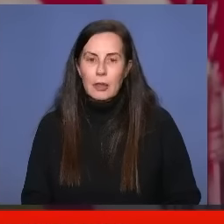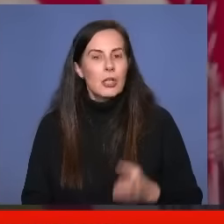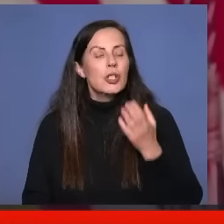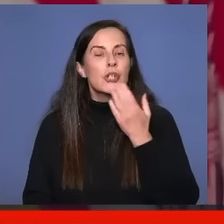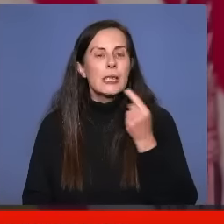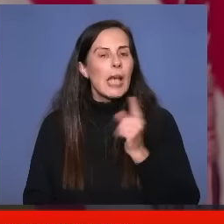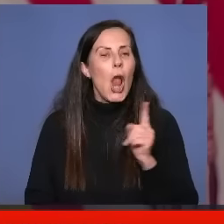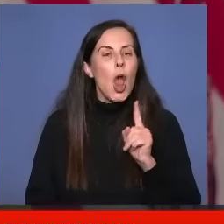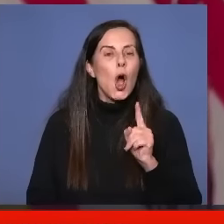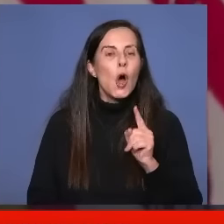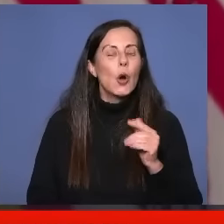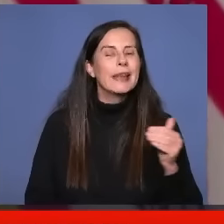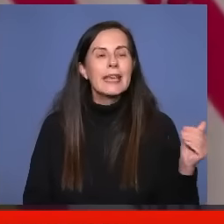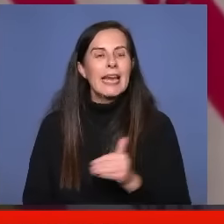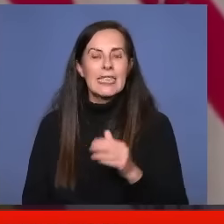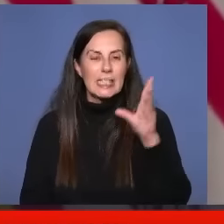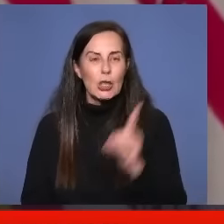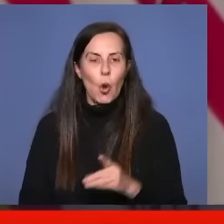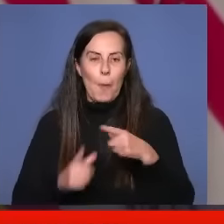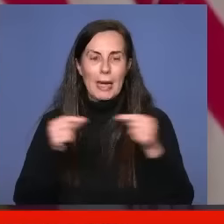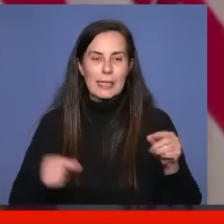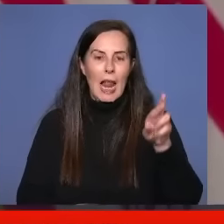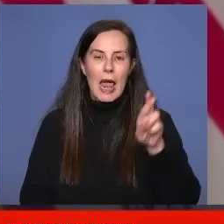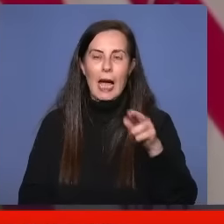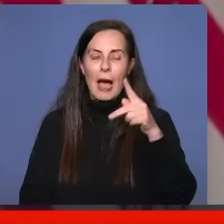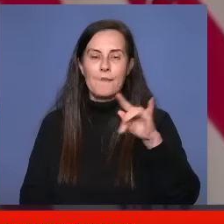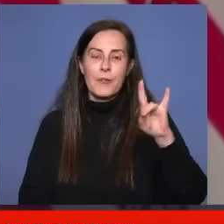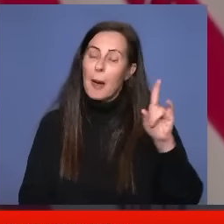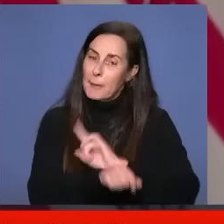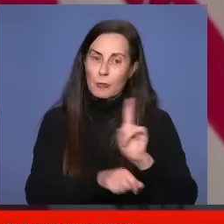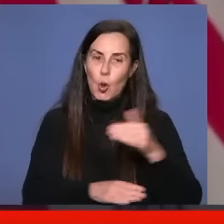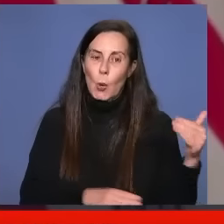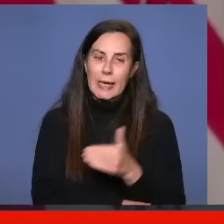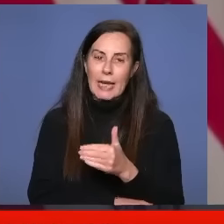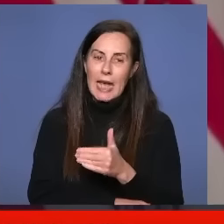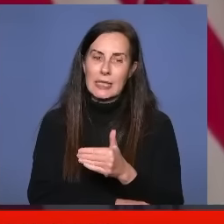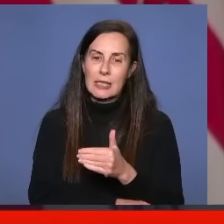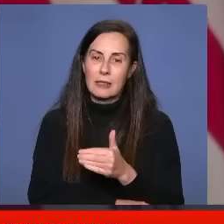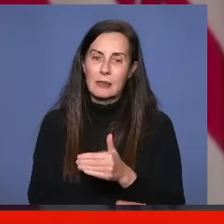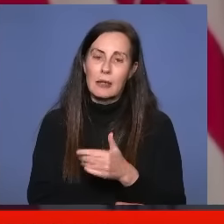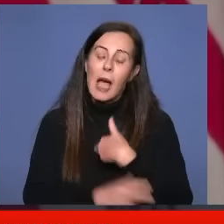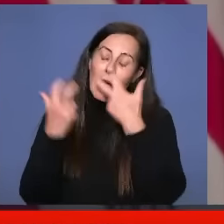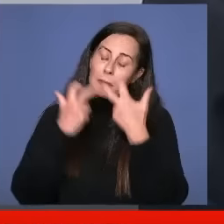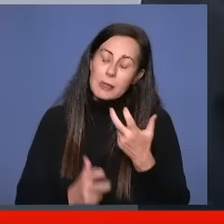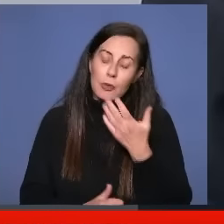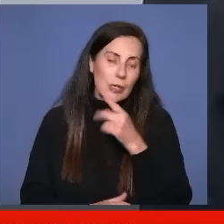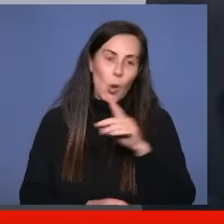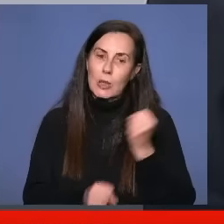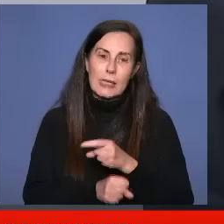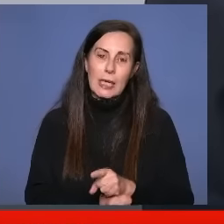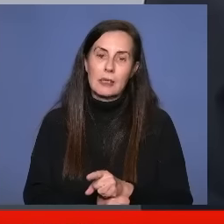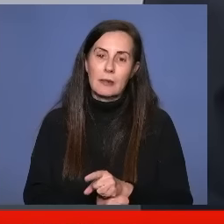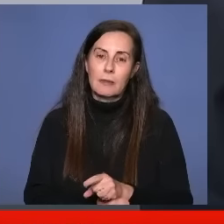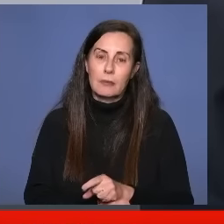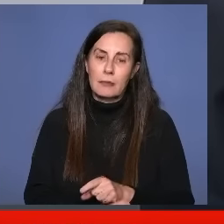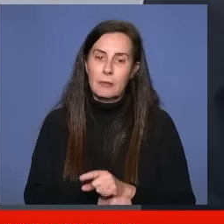will not make any massive land invasion in the meantime. So it's my expectation that's not going to happen. ההזהרות